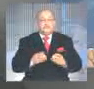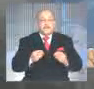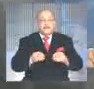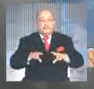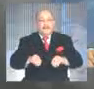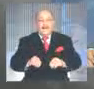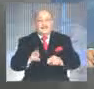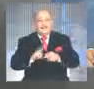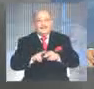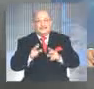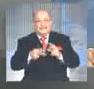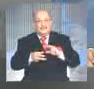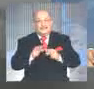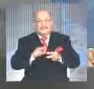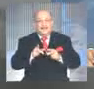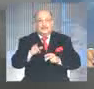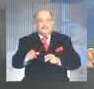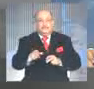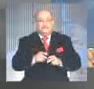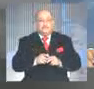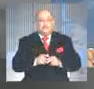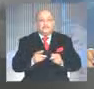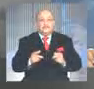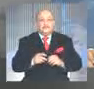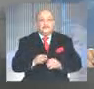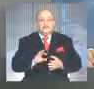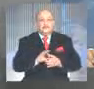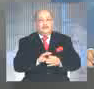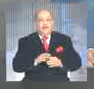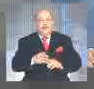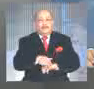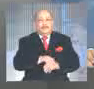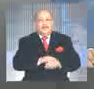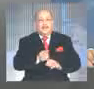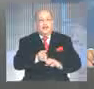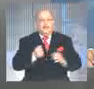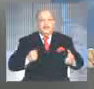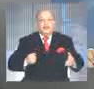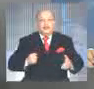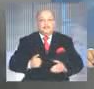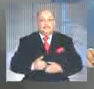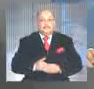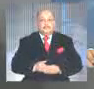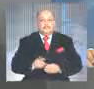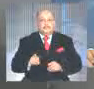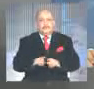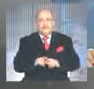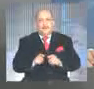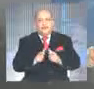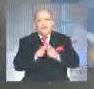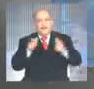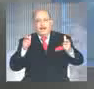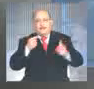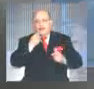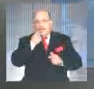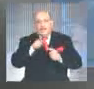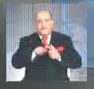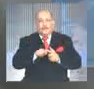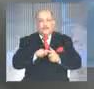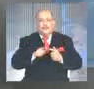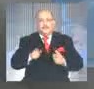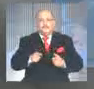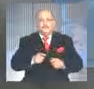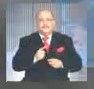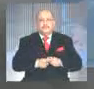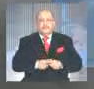ومشكل هنشير بوموز بمعتمدية إمجاز الباب، إلى جانب وضعية الشركة التونسية للسكر بالمنطقة الصناعية بباجة الشمالية والتي